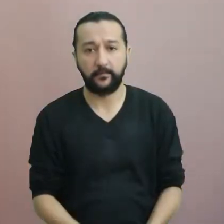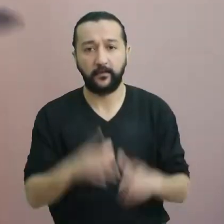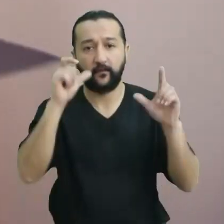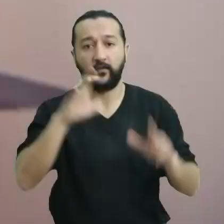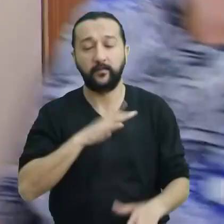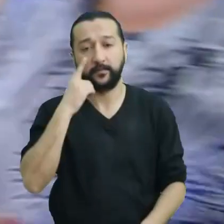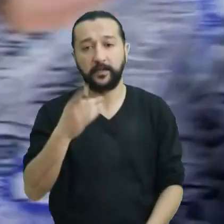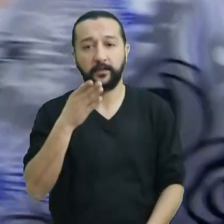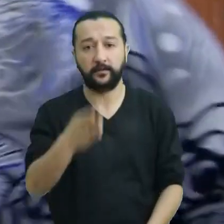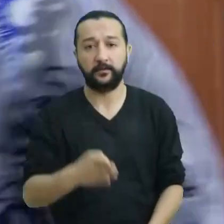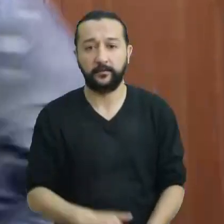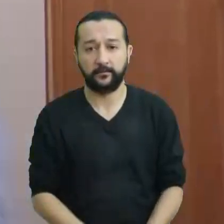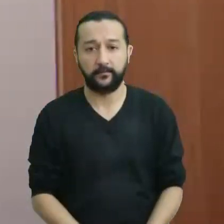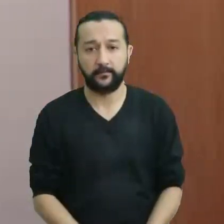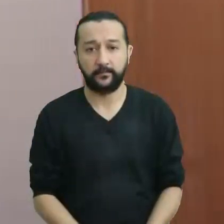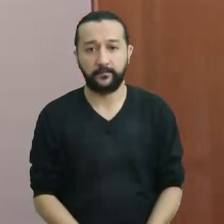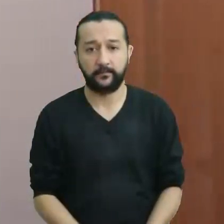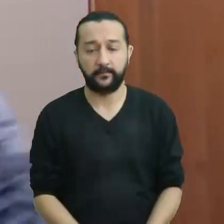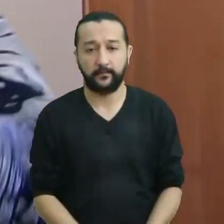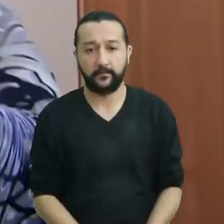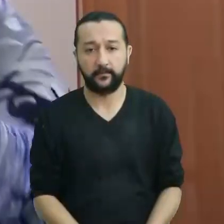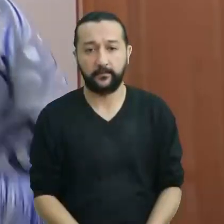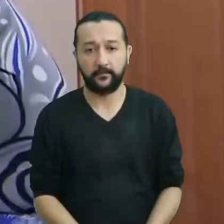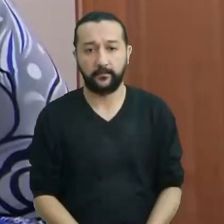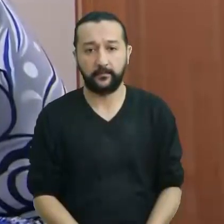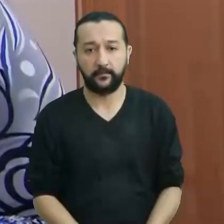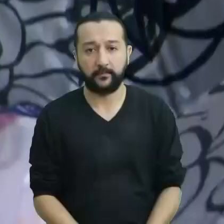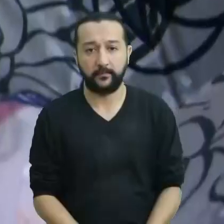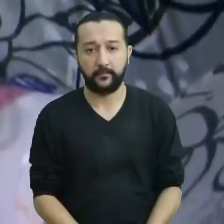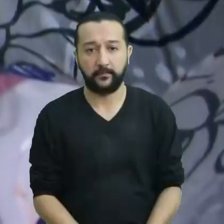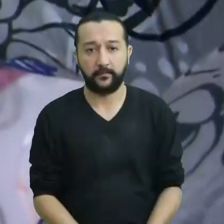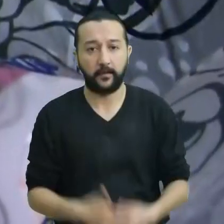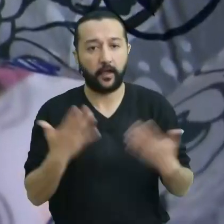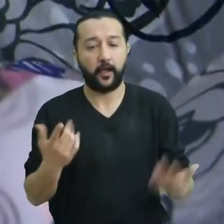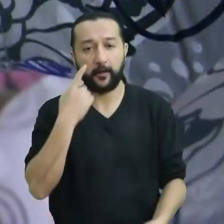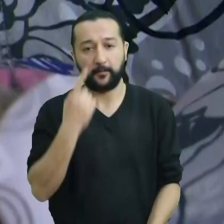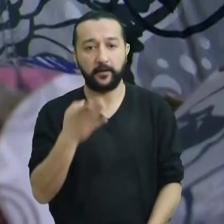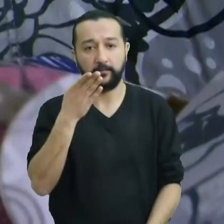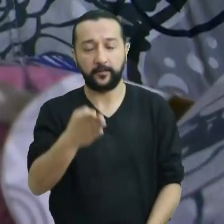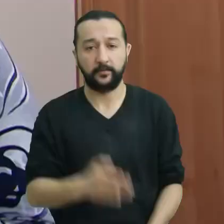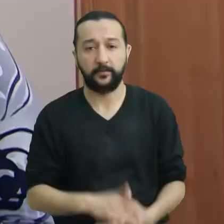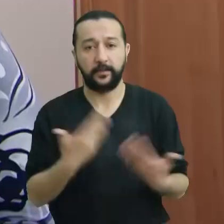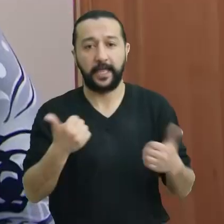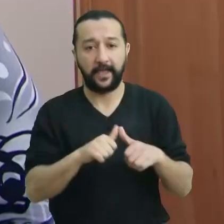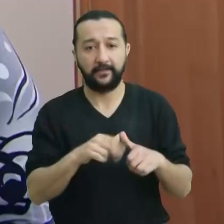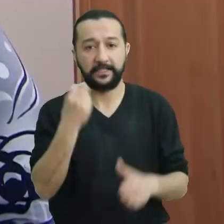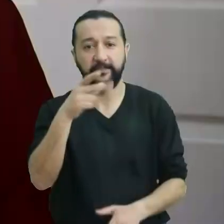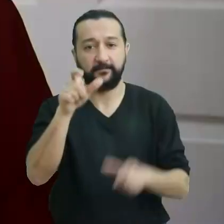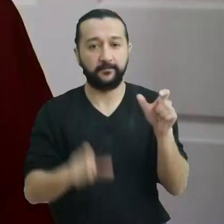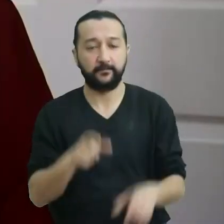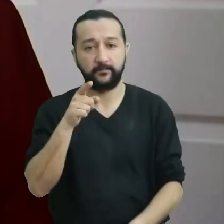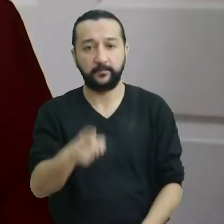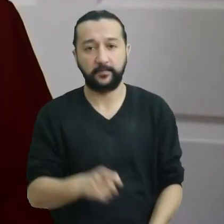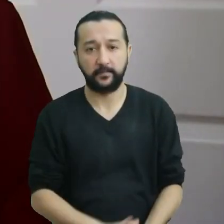Fotoğraf varmış vallahi bak. Fotoğrafı çıkarıp Badire'ye uzattı. Aa, evli bir çift.